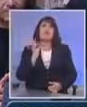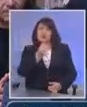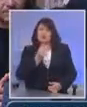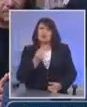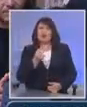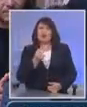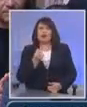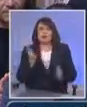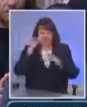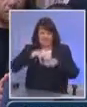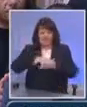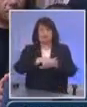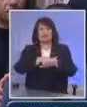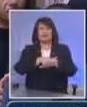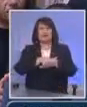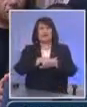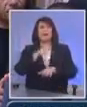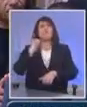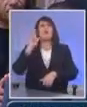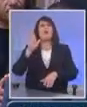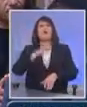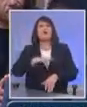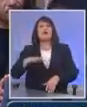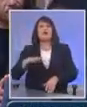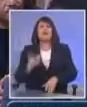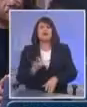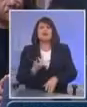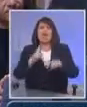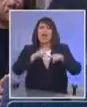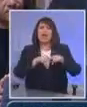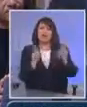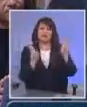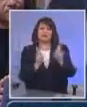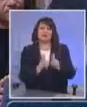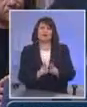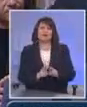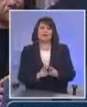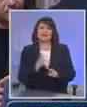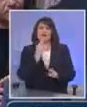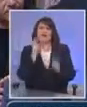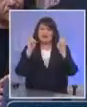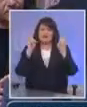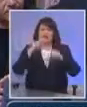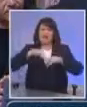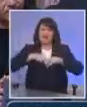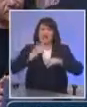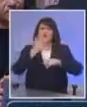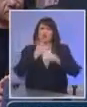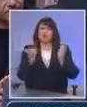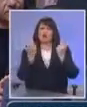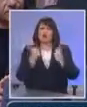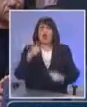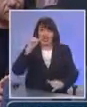Η ένταξη επομένως των προσφυγόπουλων θα αλλοιώσει αφενός τον ελληνικό χαρακτήρα των σχολείων. Ναι, εμείς η Χρυσή